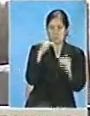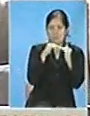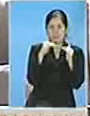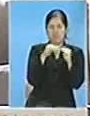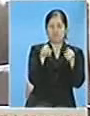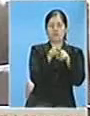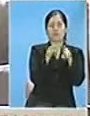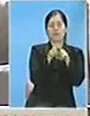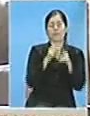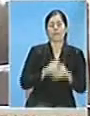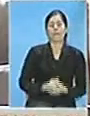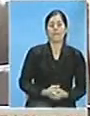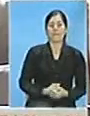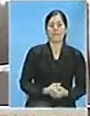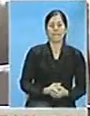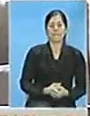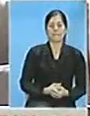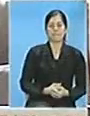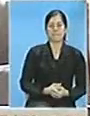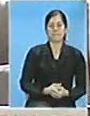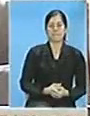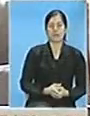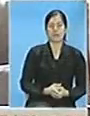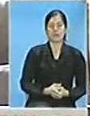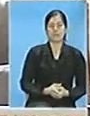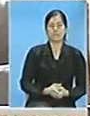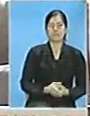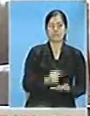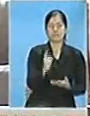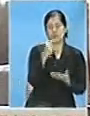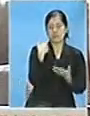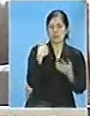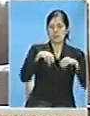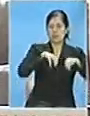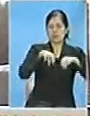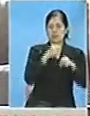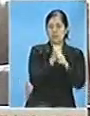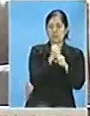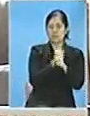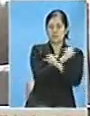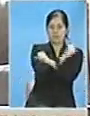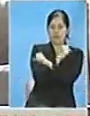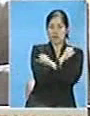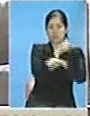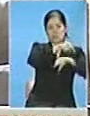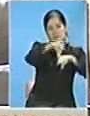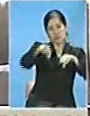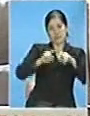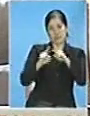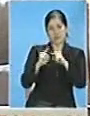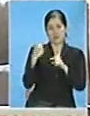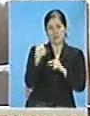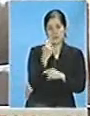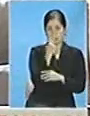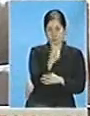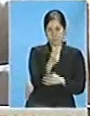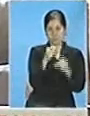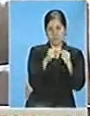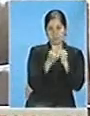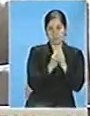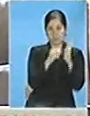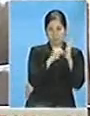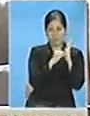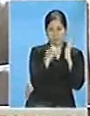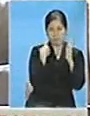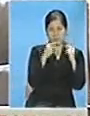นะครับท่านจะไปปิดล้อมอะไรเนี่ยนะผมจะบอกท่านให้ต้องรู้ระดับของกทม.นะแล้วก็ต้อง